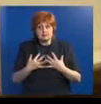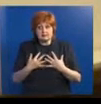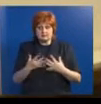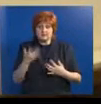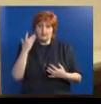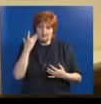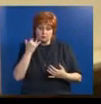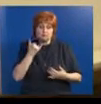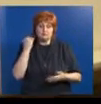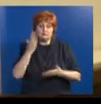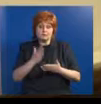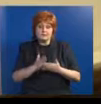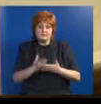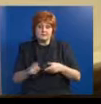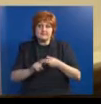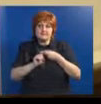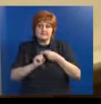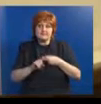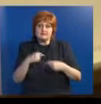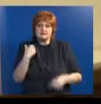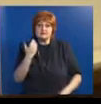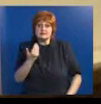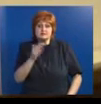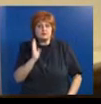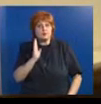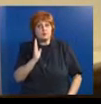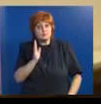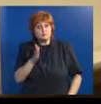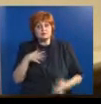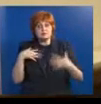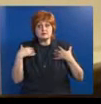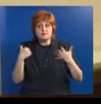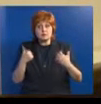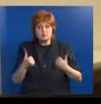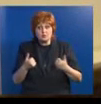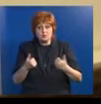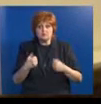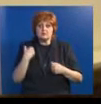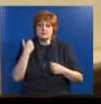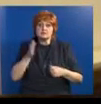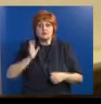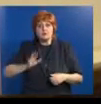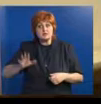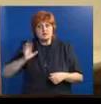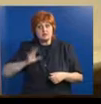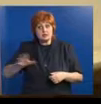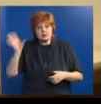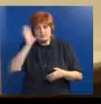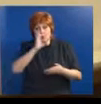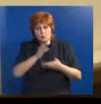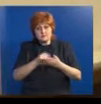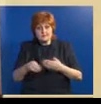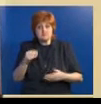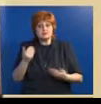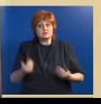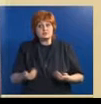которое у него есть, связанное с его будущим, с его здоровьем, с его ожиданиями успешной и плодотворной